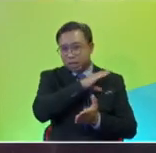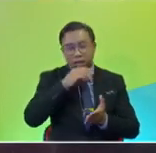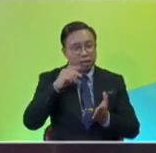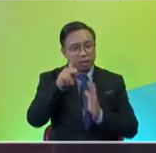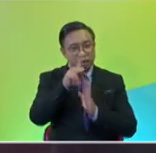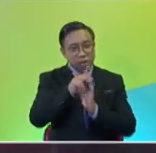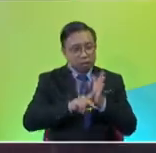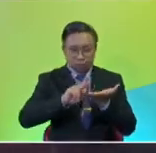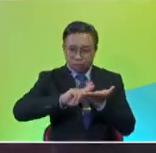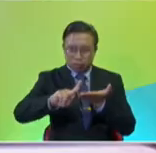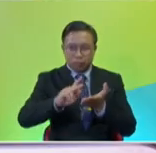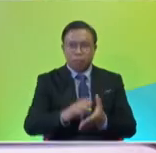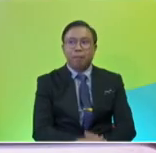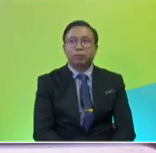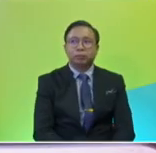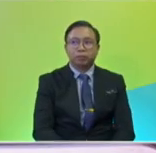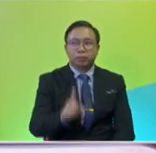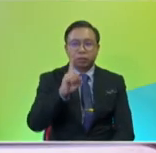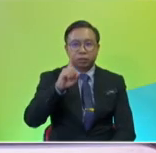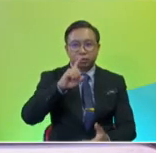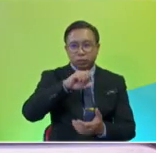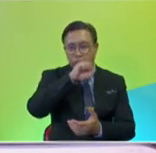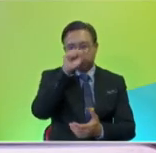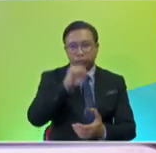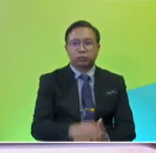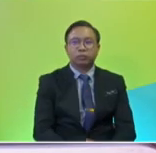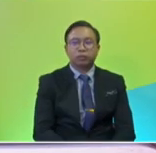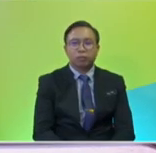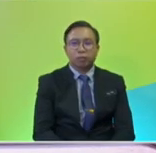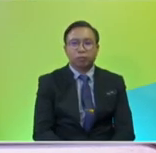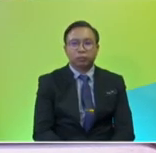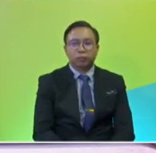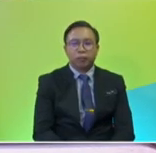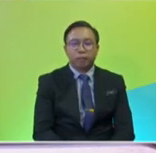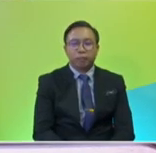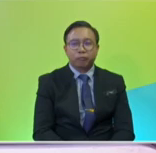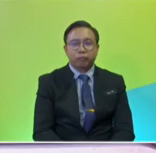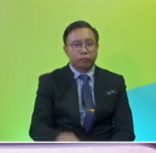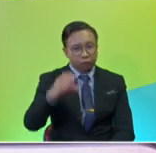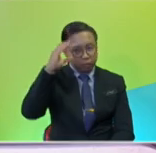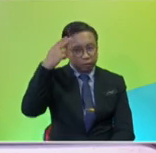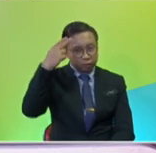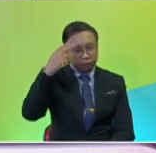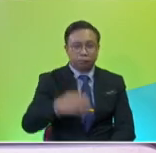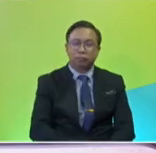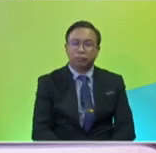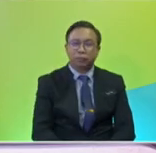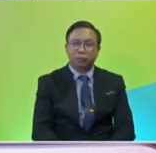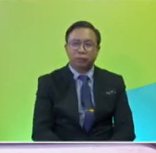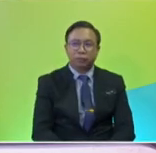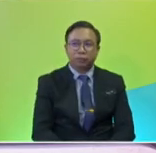rumah. Lagi satu soalan. Okey, tadi Dan Luis tak dapat jawab. Sekarang giliran Chan Lei.